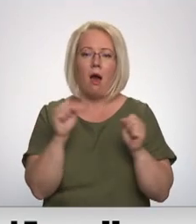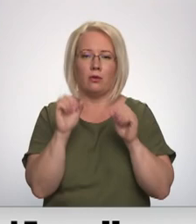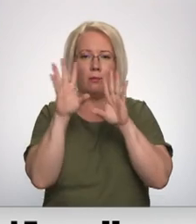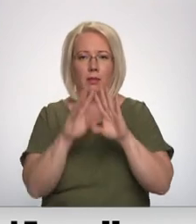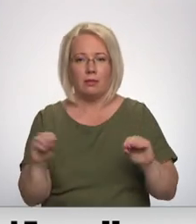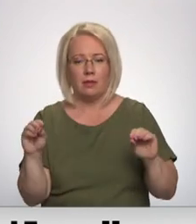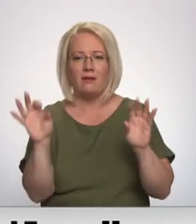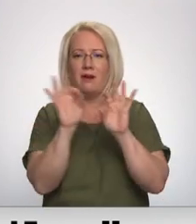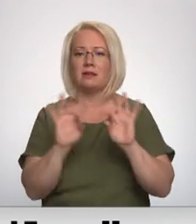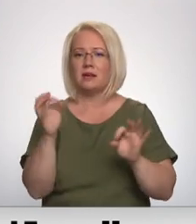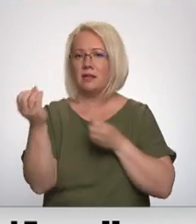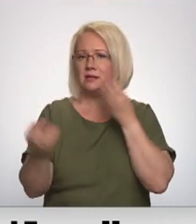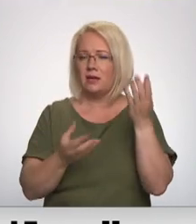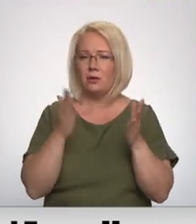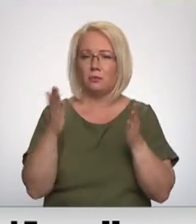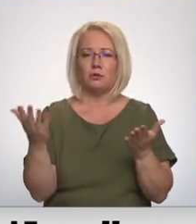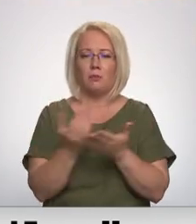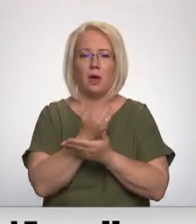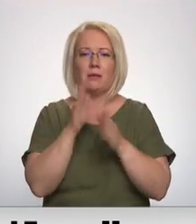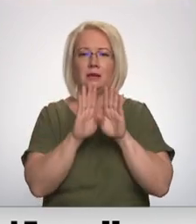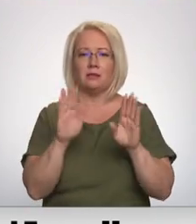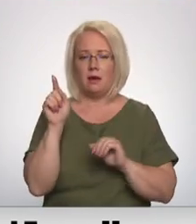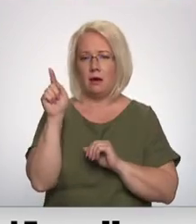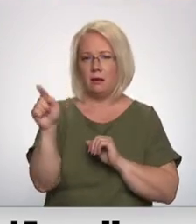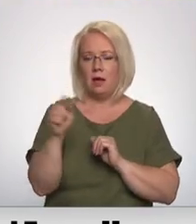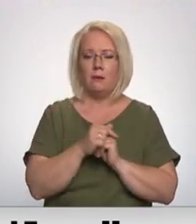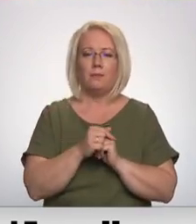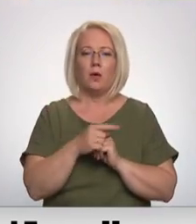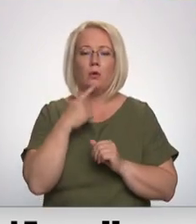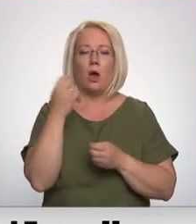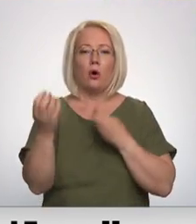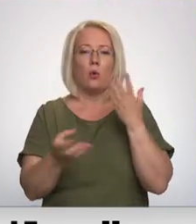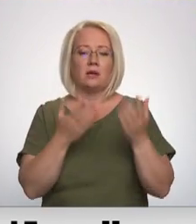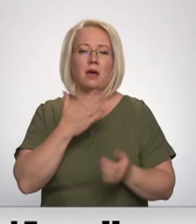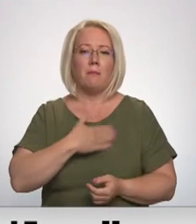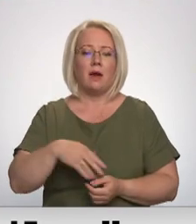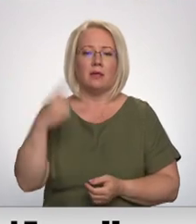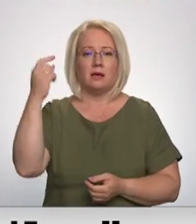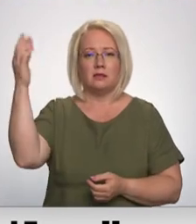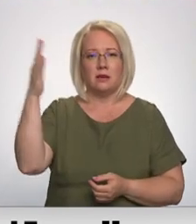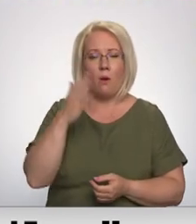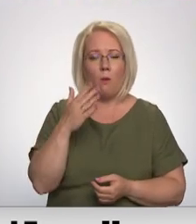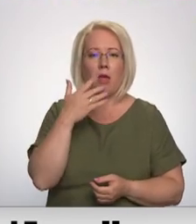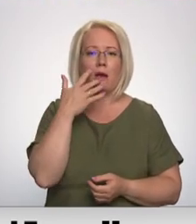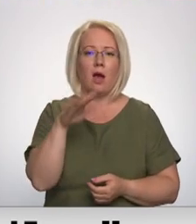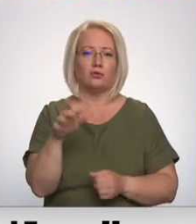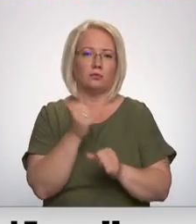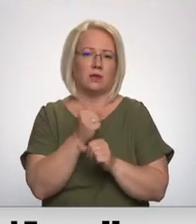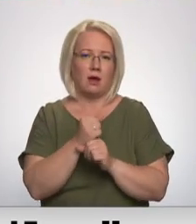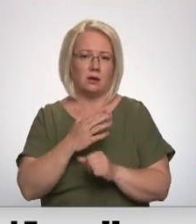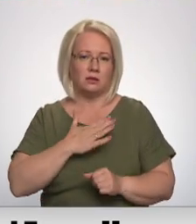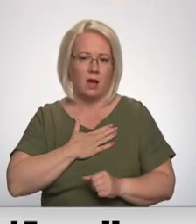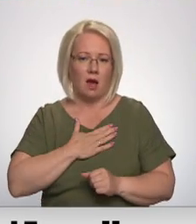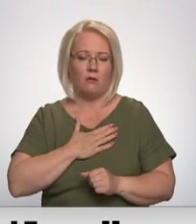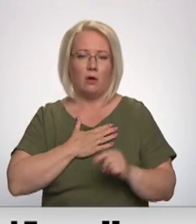vai visskaistākie ziedi būs pieejami tieši izstādē. Rozēm patīk saule, protams, tas karstums dara savu. Un, teiksim, tā, ka